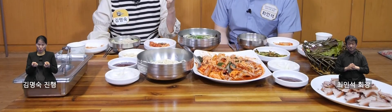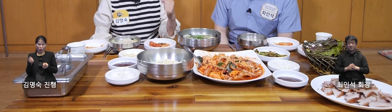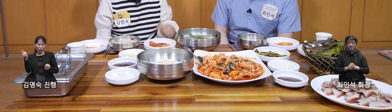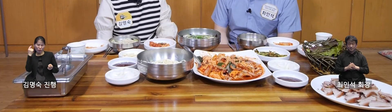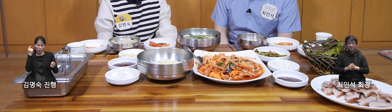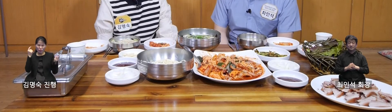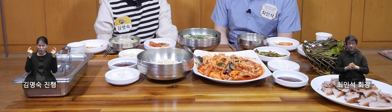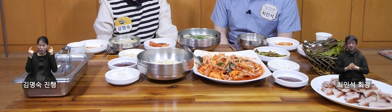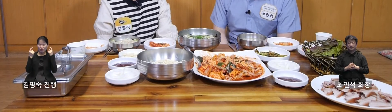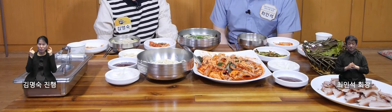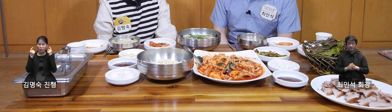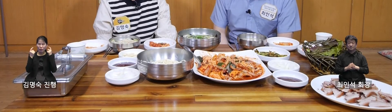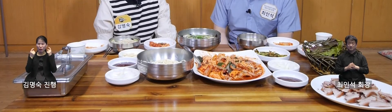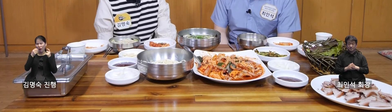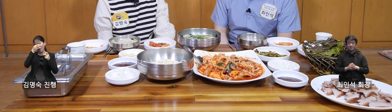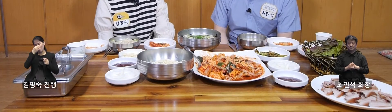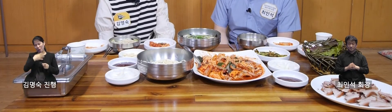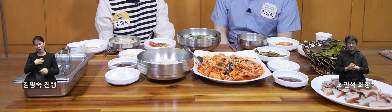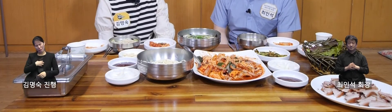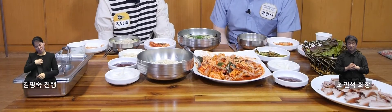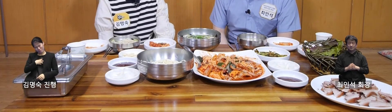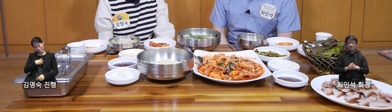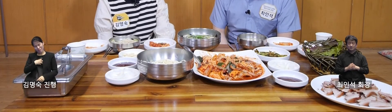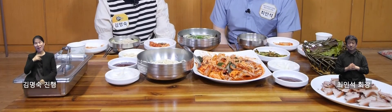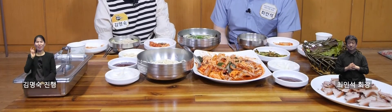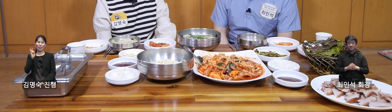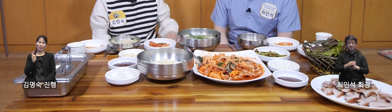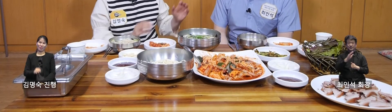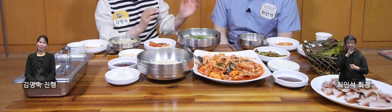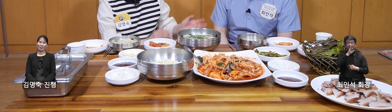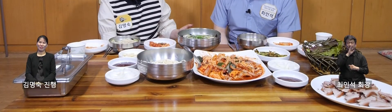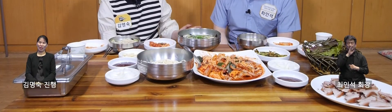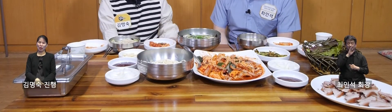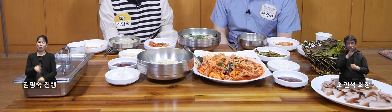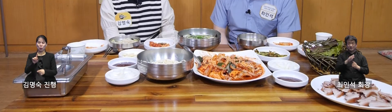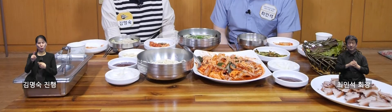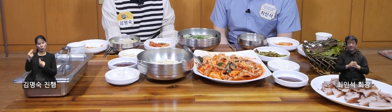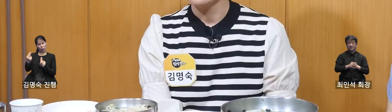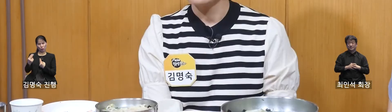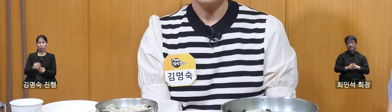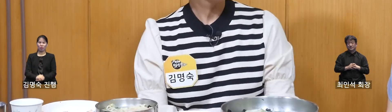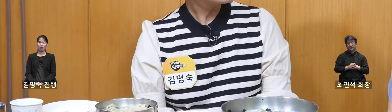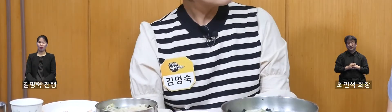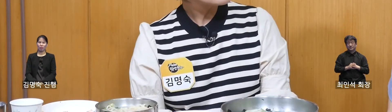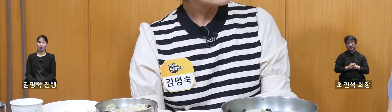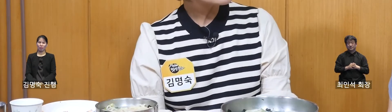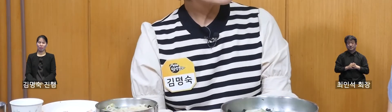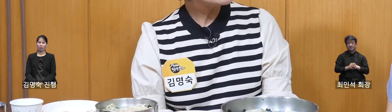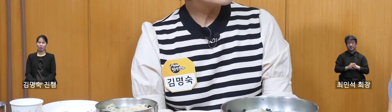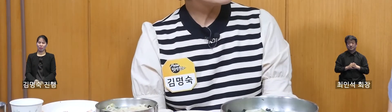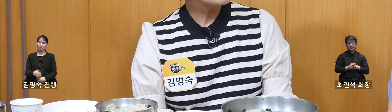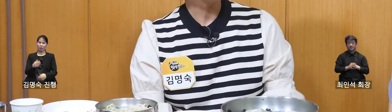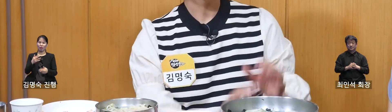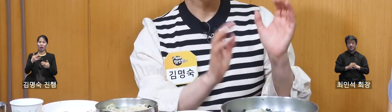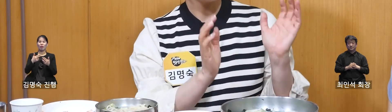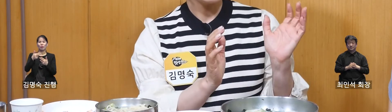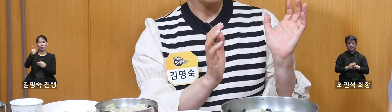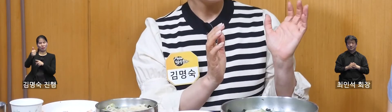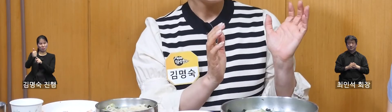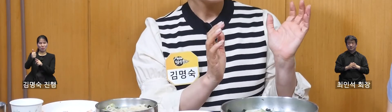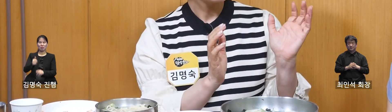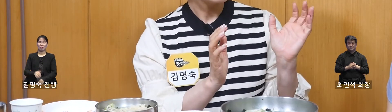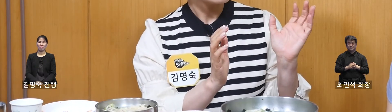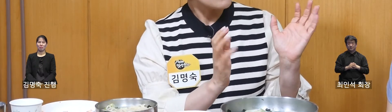누르려면 그거만큼 진짜 속 썩는 일이 없는데 그렇습니다. 그거에 비해서 그래도 우리 소장님이 너무